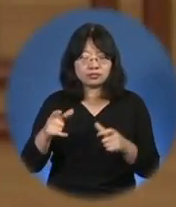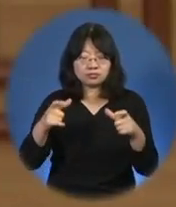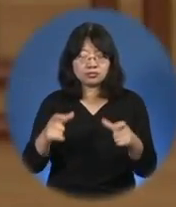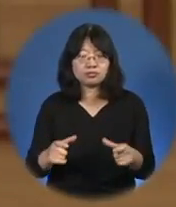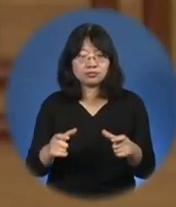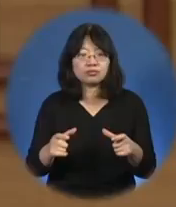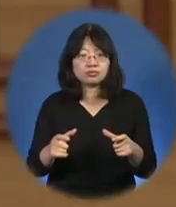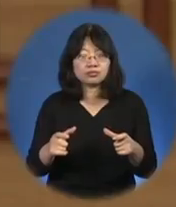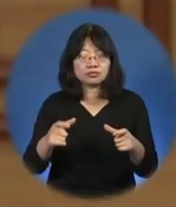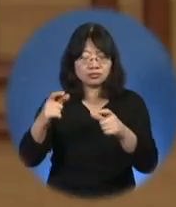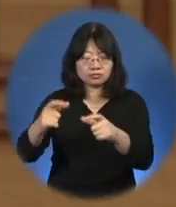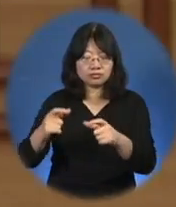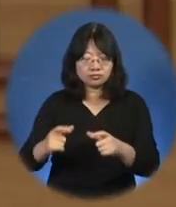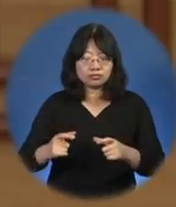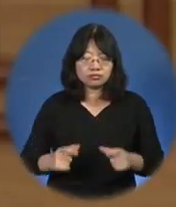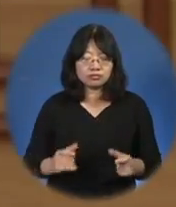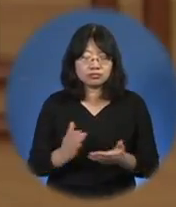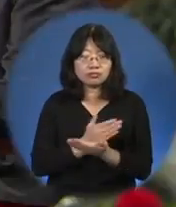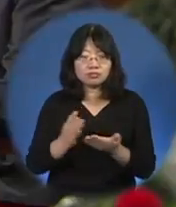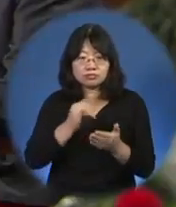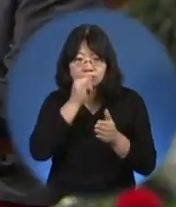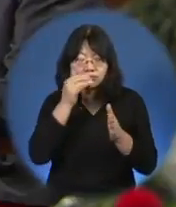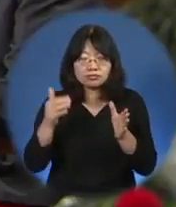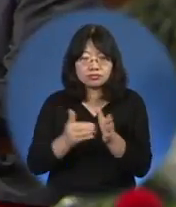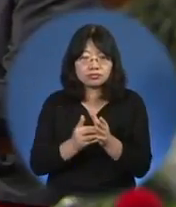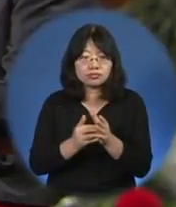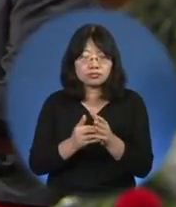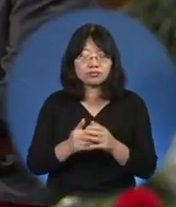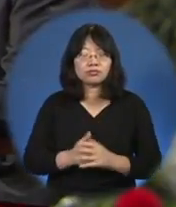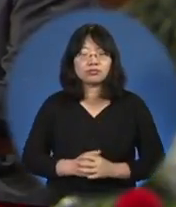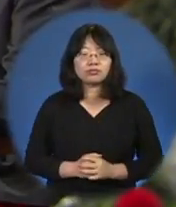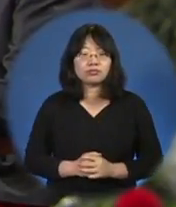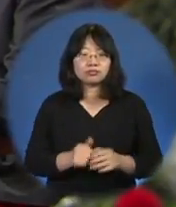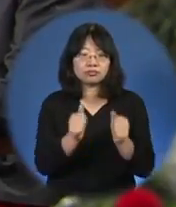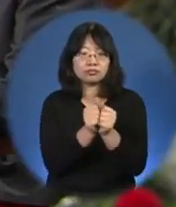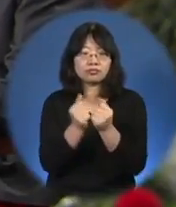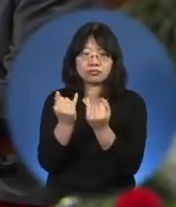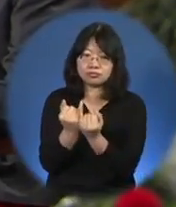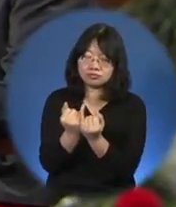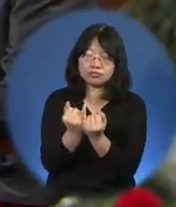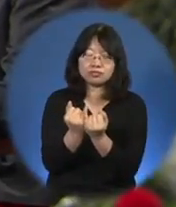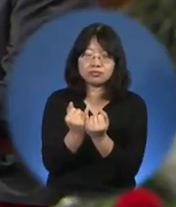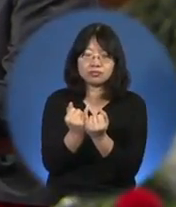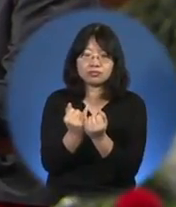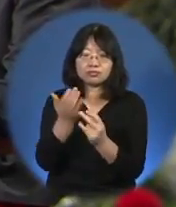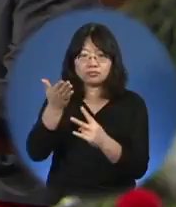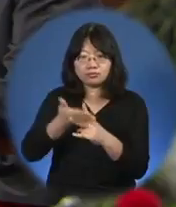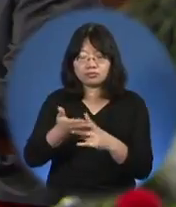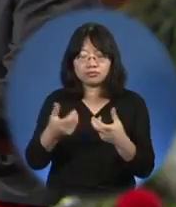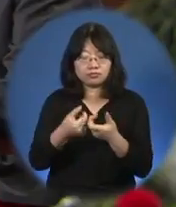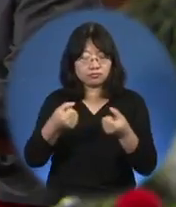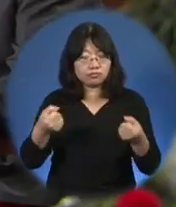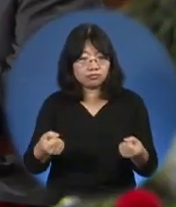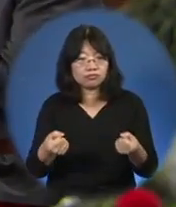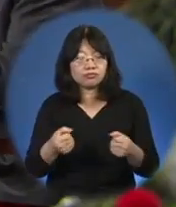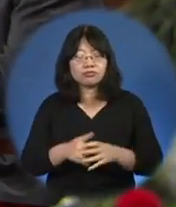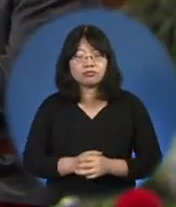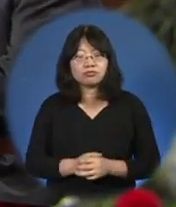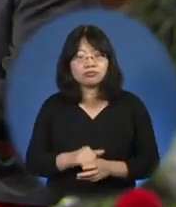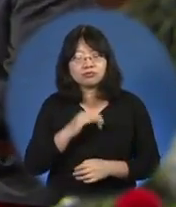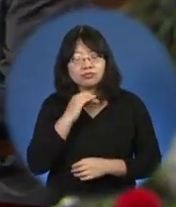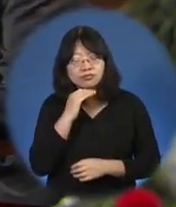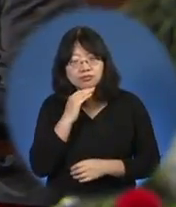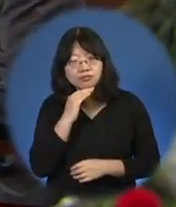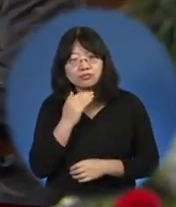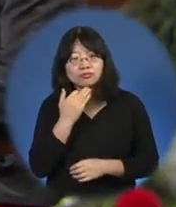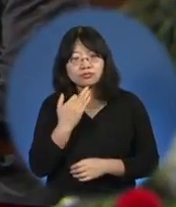지역 권역으로 나누고요. 지역별. 네, 그 다음에 이제 남녀 성별 성별 두 계층으로 구분하고요. 또